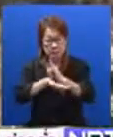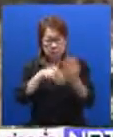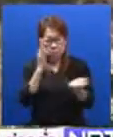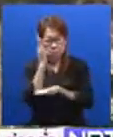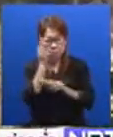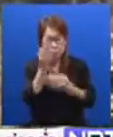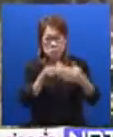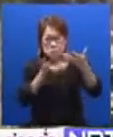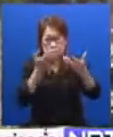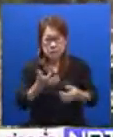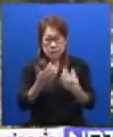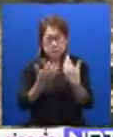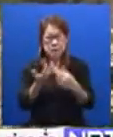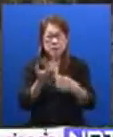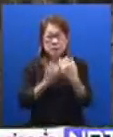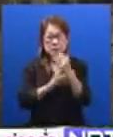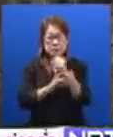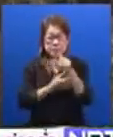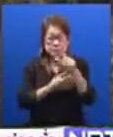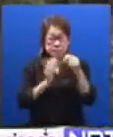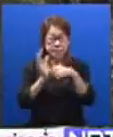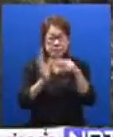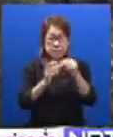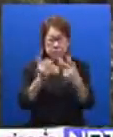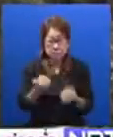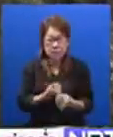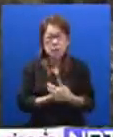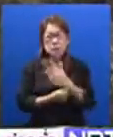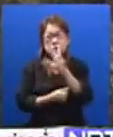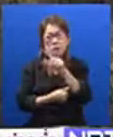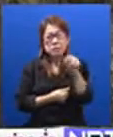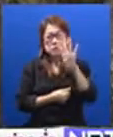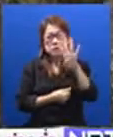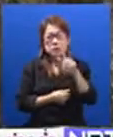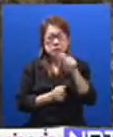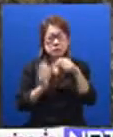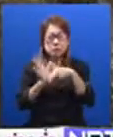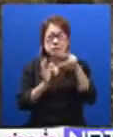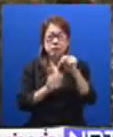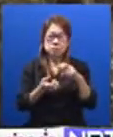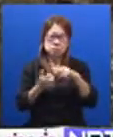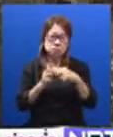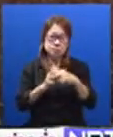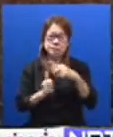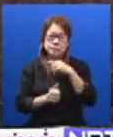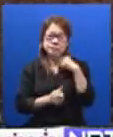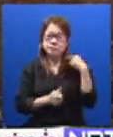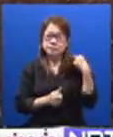ร่แต่ว่ากลับได้ผลผลิตเพียง 3-4 ตันต่อไร่เท่านั้นทำให้ต้องขาดทุน